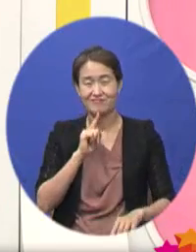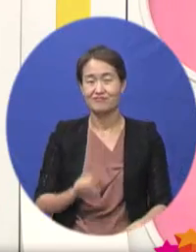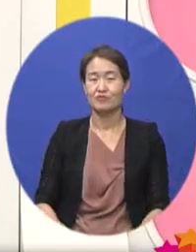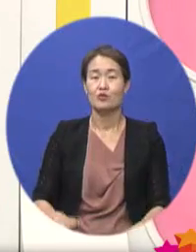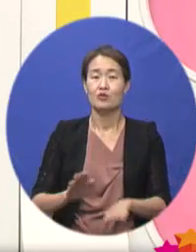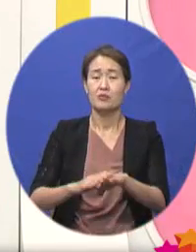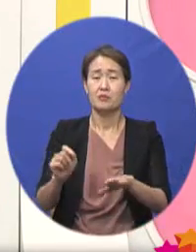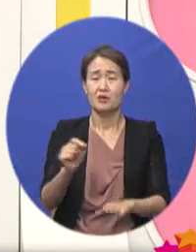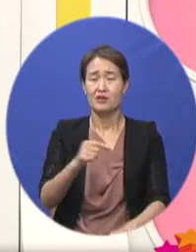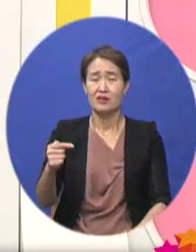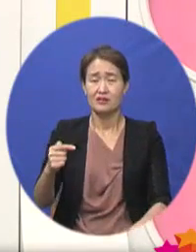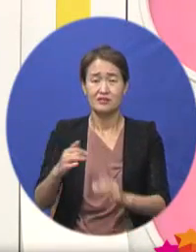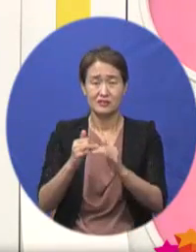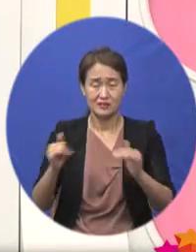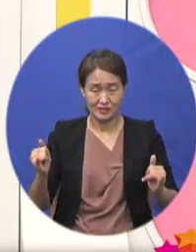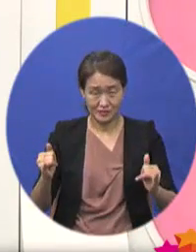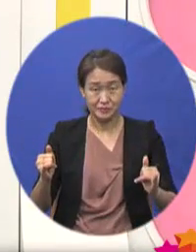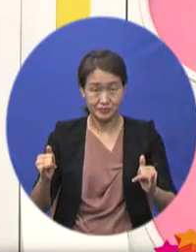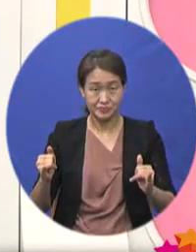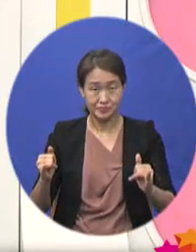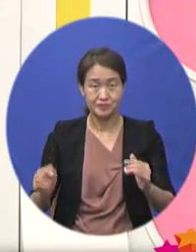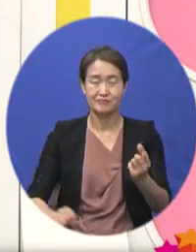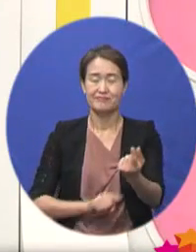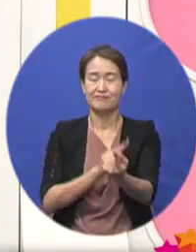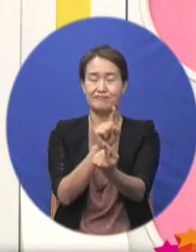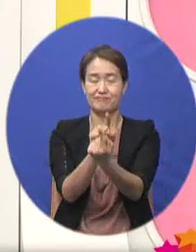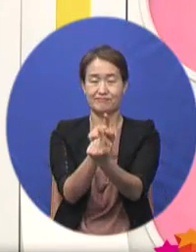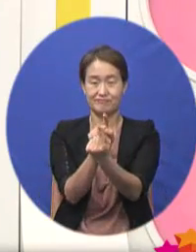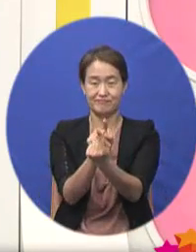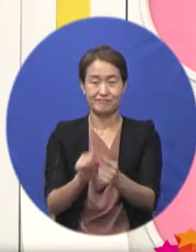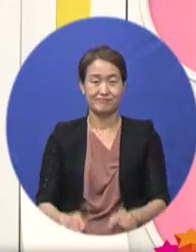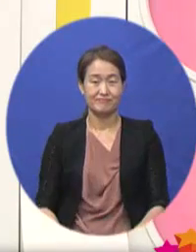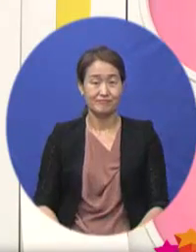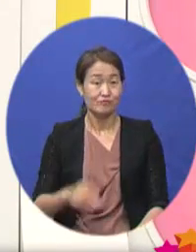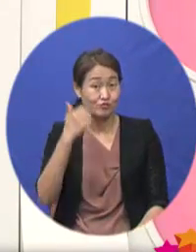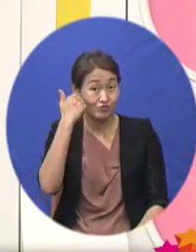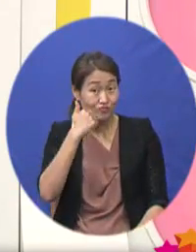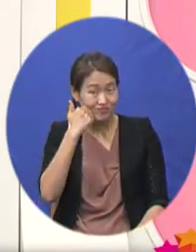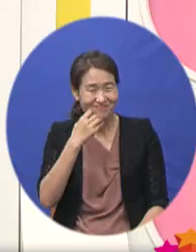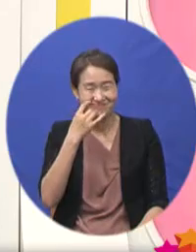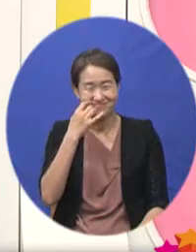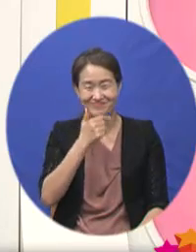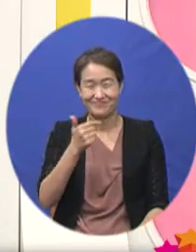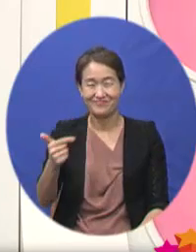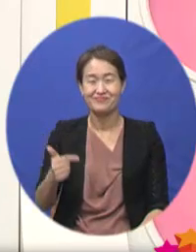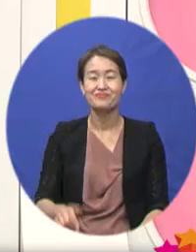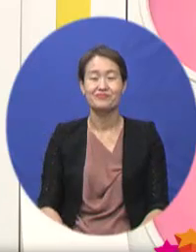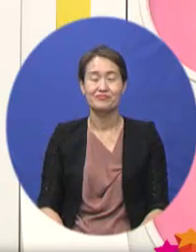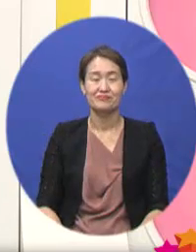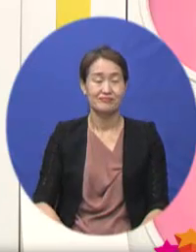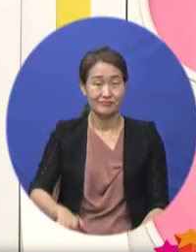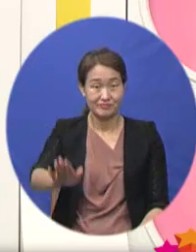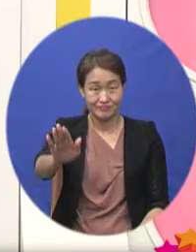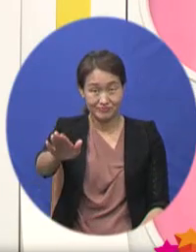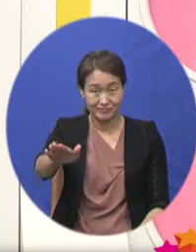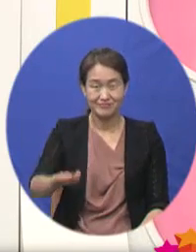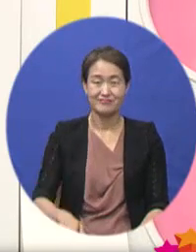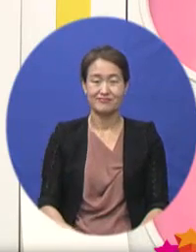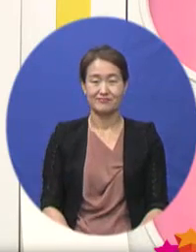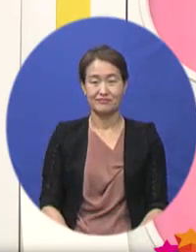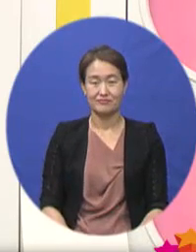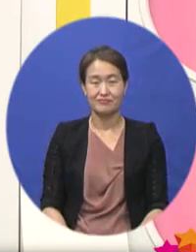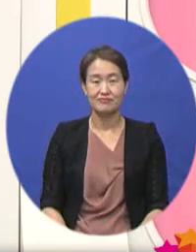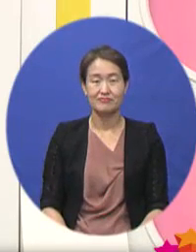오늘 손이 가장 빠르신 즉석 참가자분을 만나볼 차례죠. 네, 어디로 갈지 무척이나 궁금합니다. 궁금하네요. 네, 불러보겠습니다.